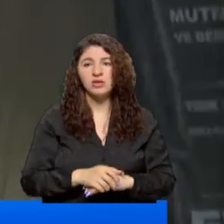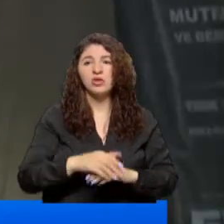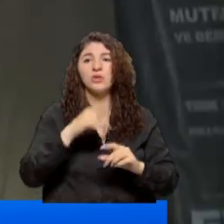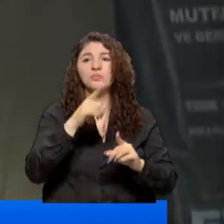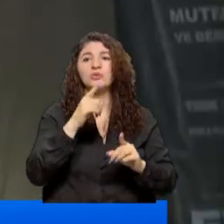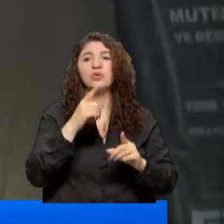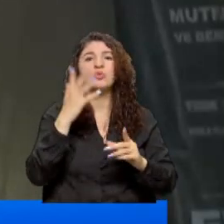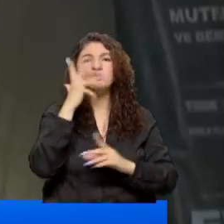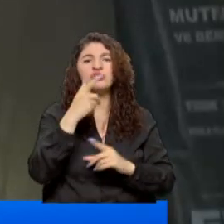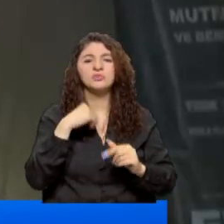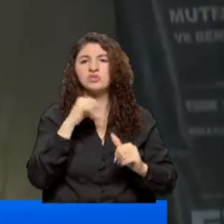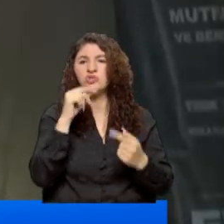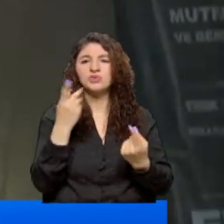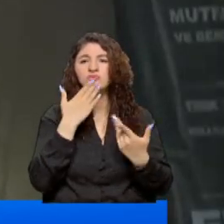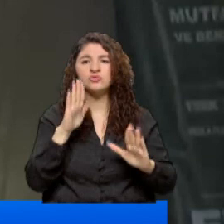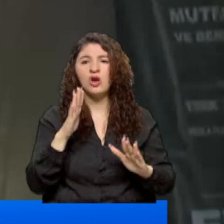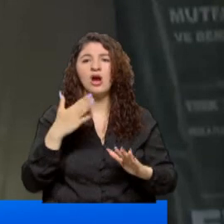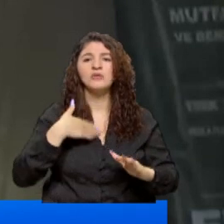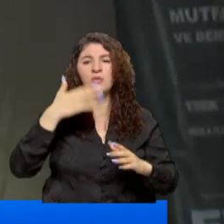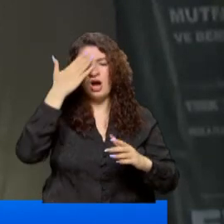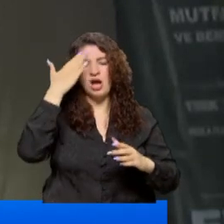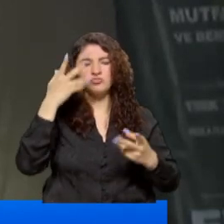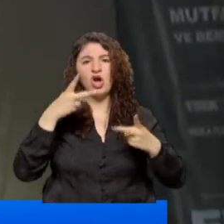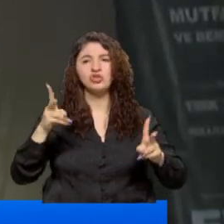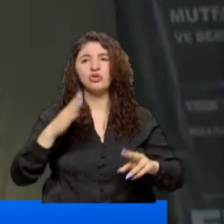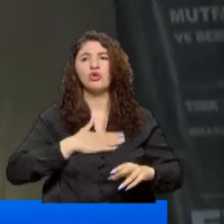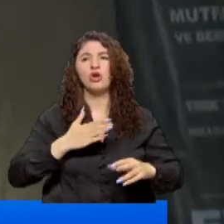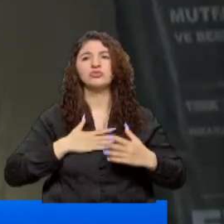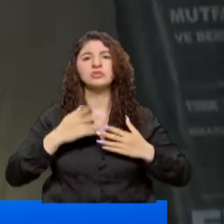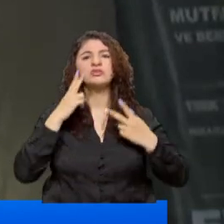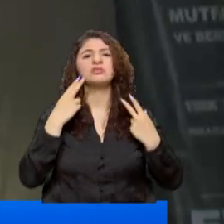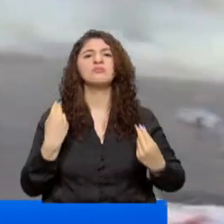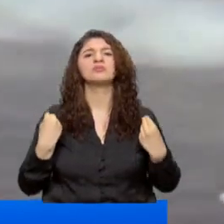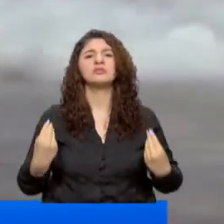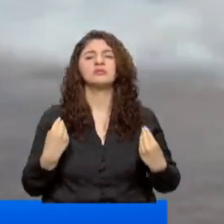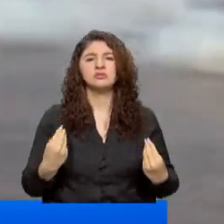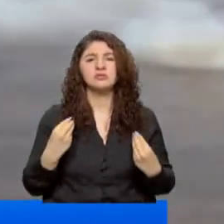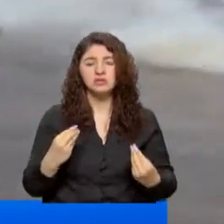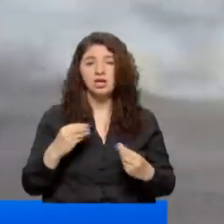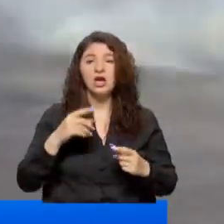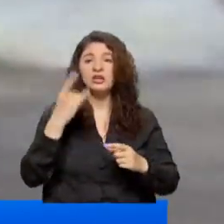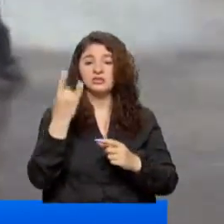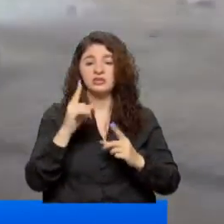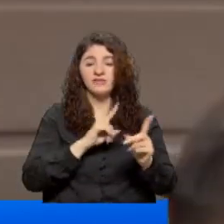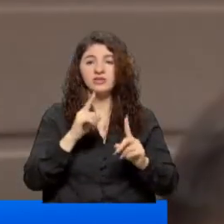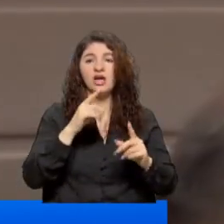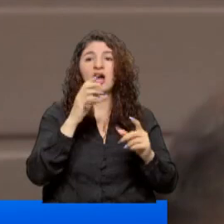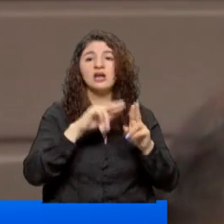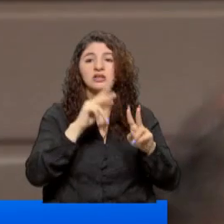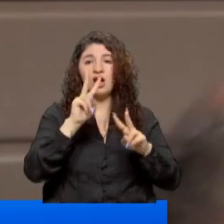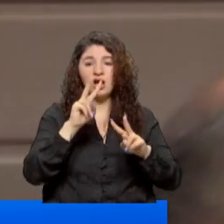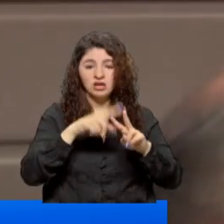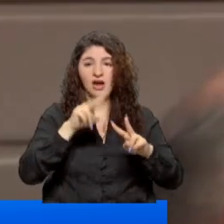utanılacak hiçbir şeyimiz yok alnımız ak' göğsünüz tertemiz gezi davasında Osman Kavala